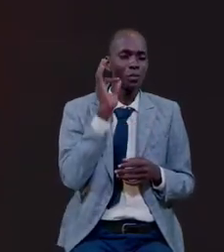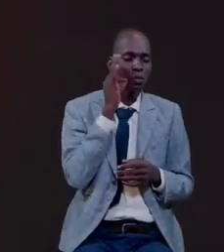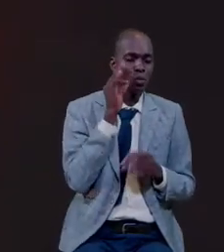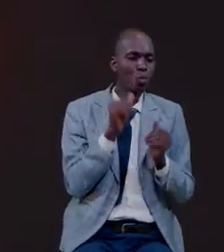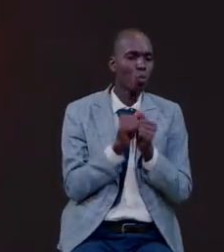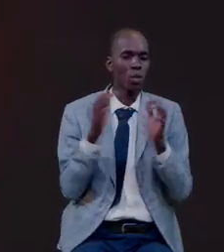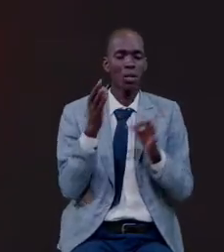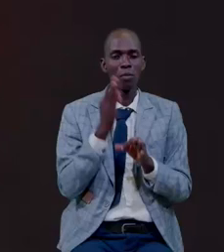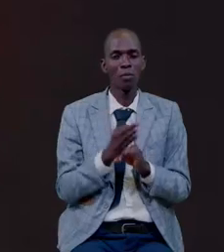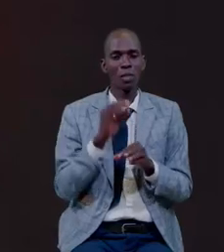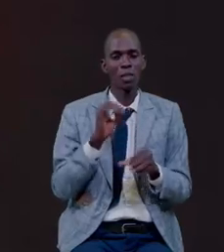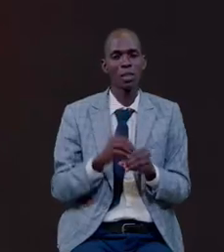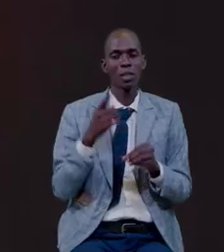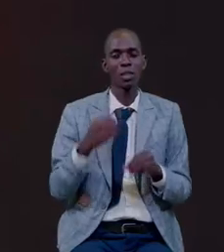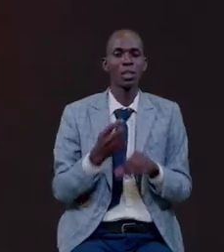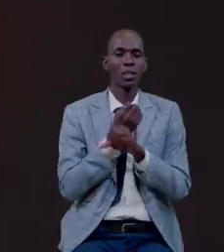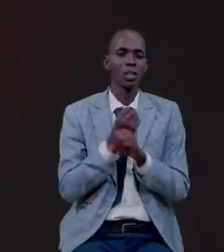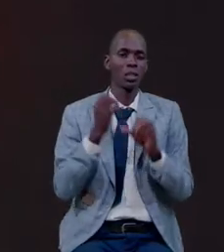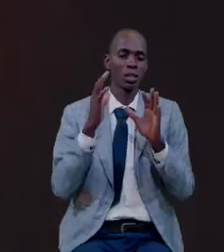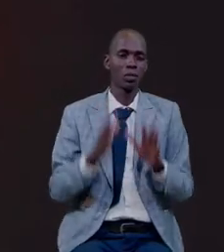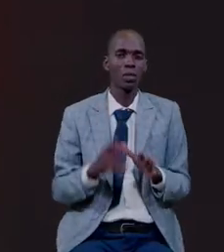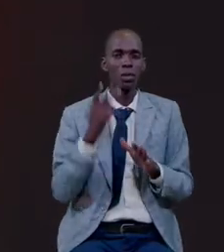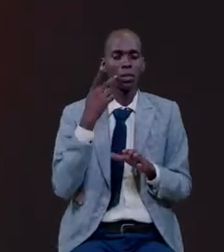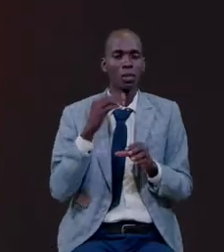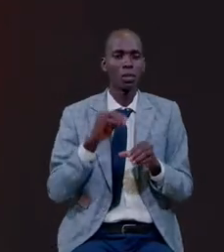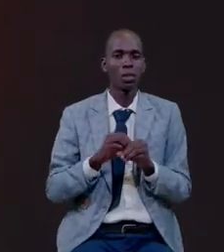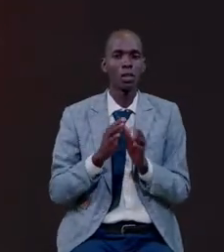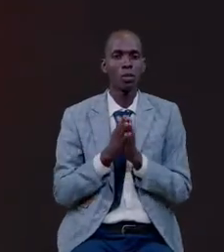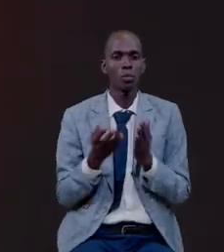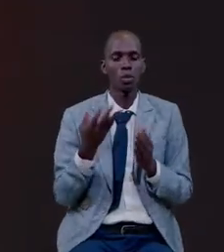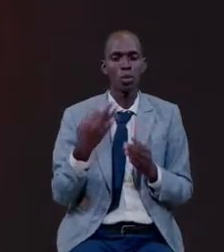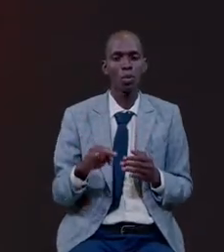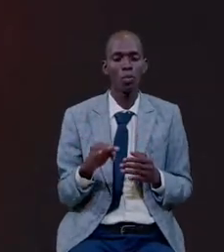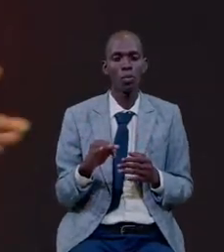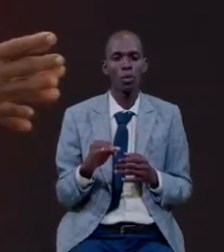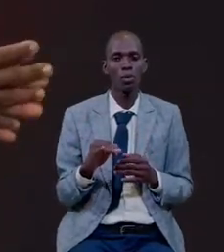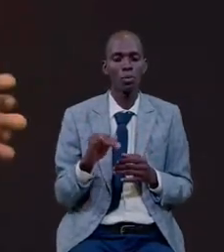en le Sauveur. Nous allons voir